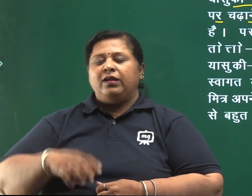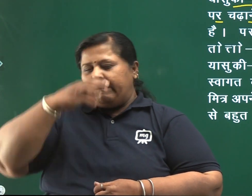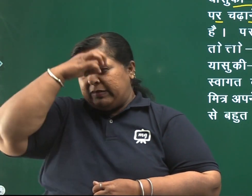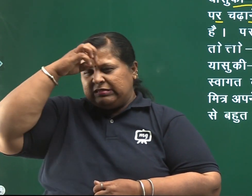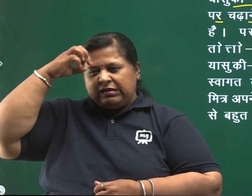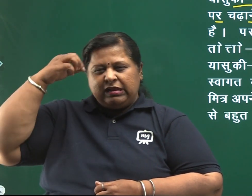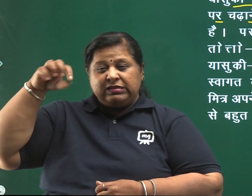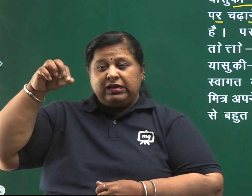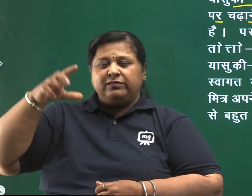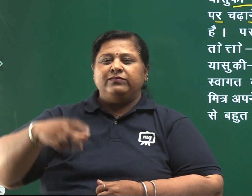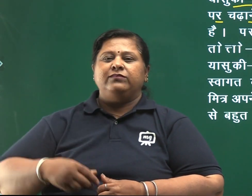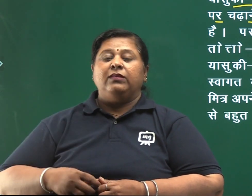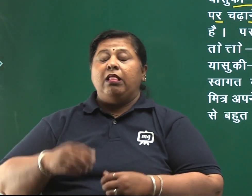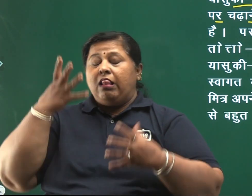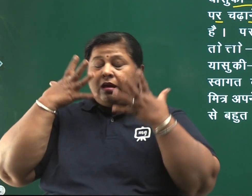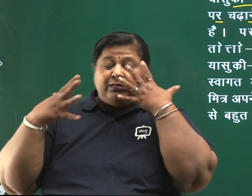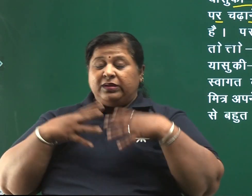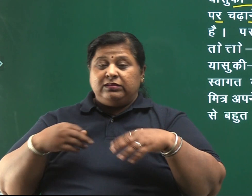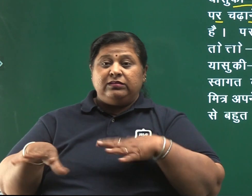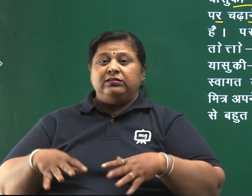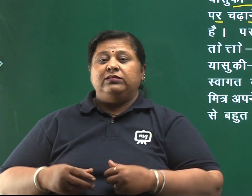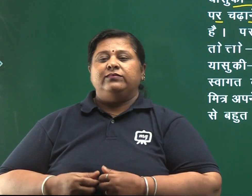पसीने से लथपथ